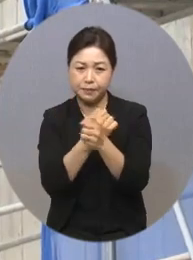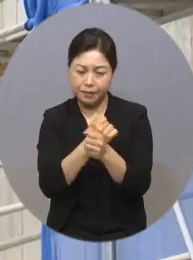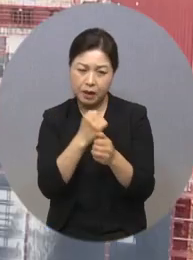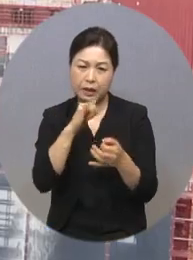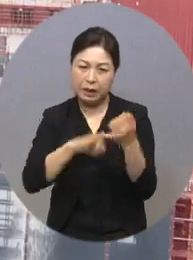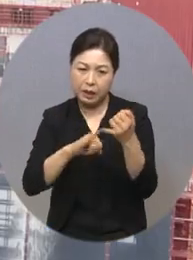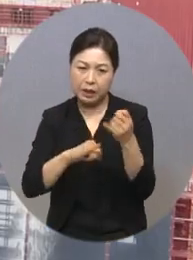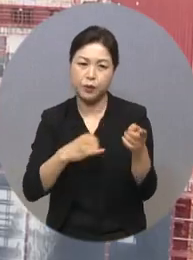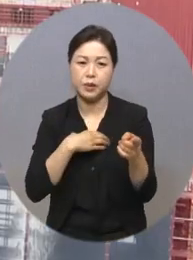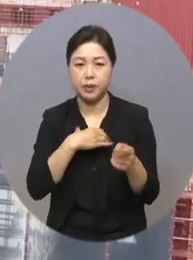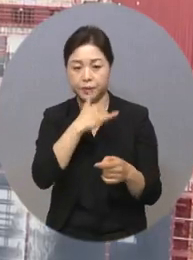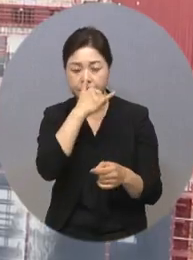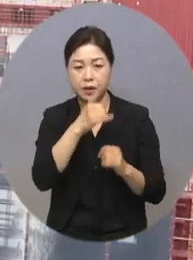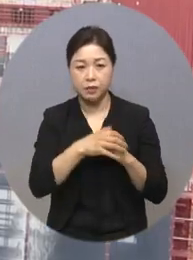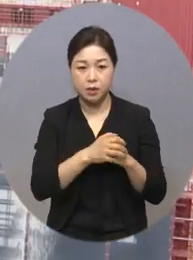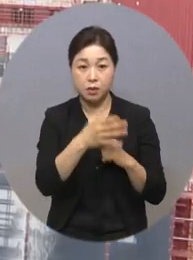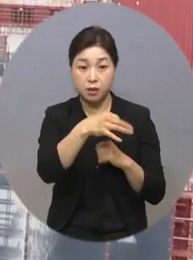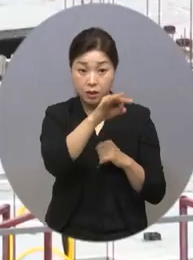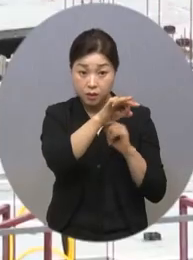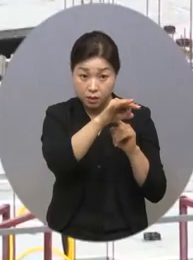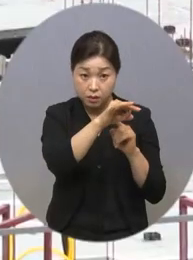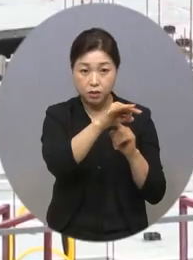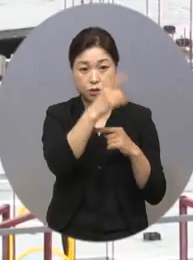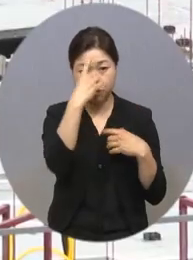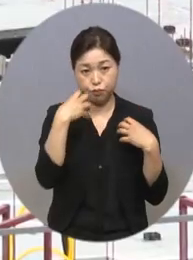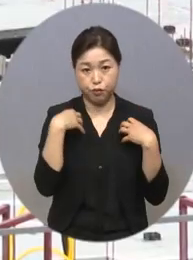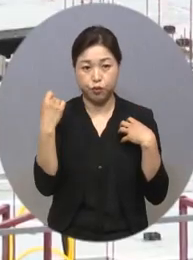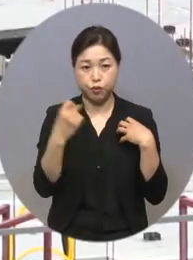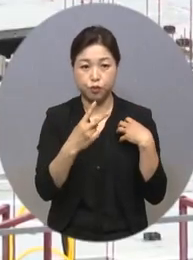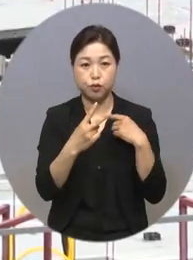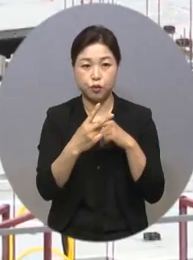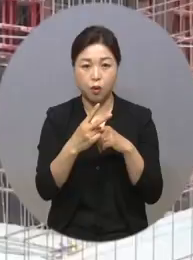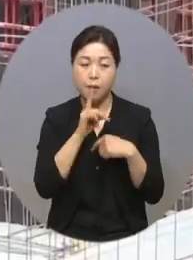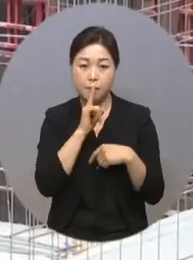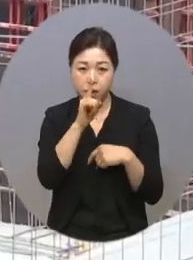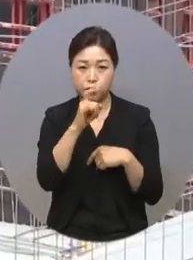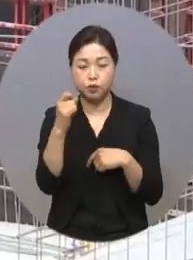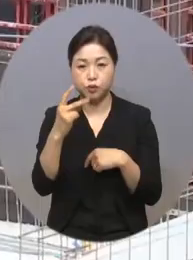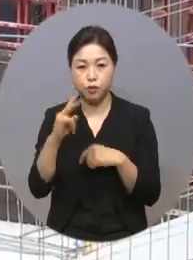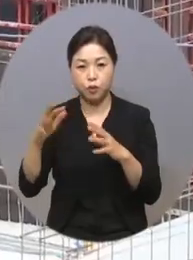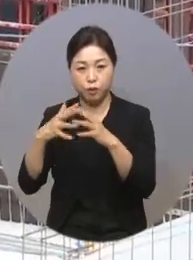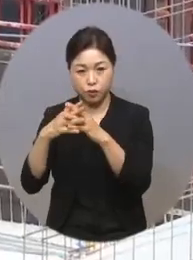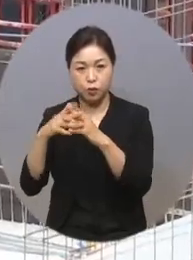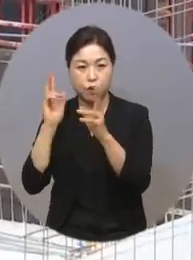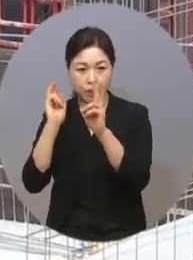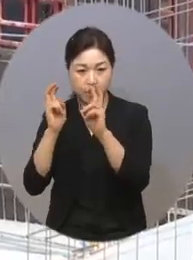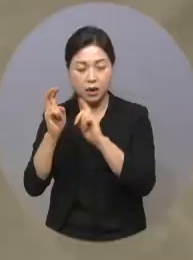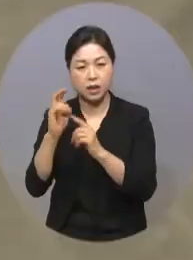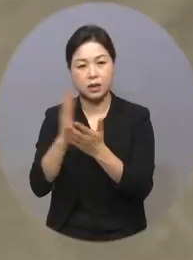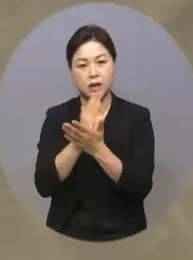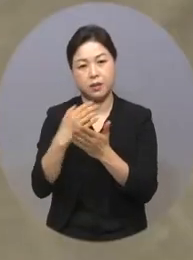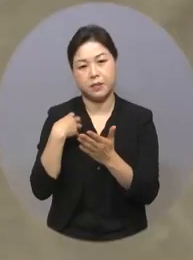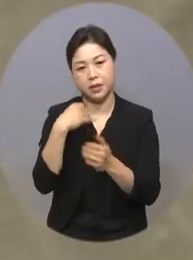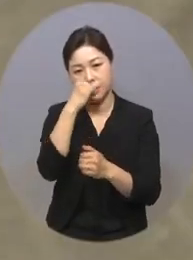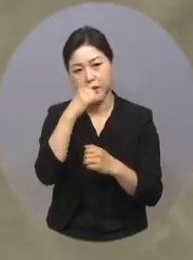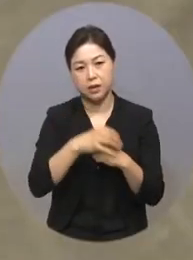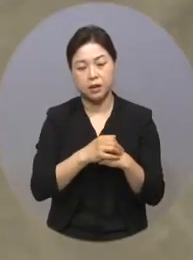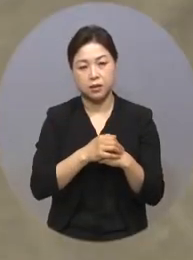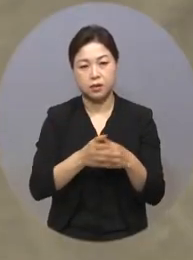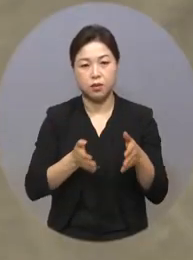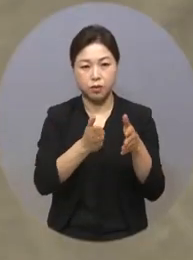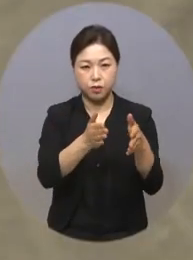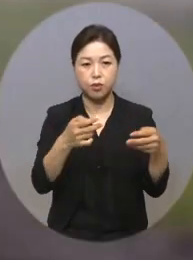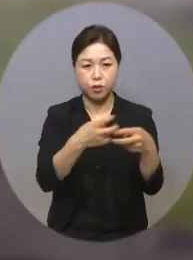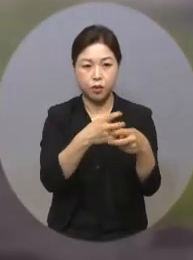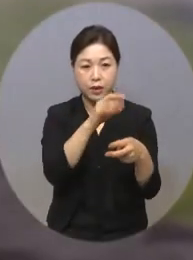대해서는 상승분을 정부와 발주처, 시공사가 분담하는 방안도 추진합니다. 도로 통행료와 철도